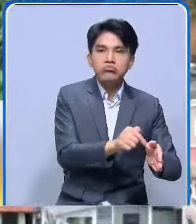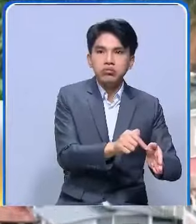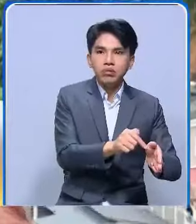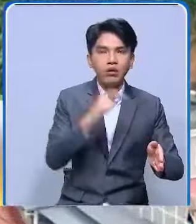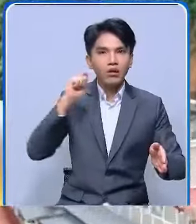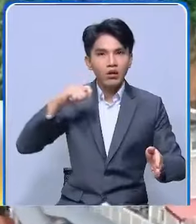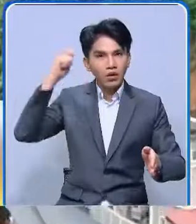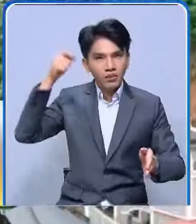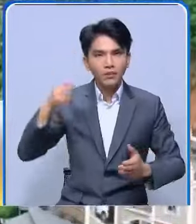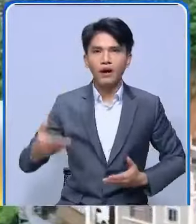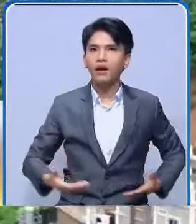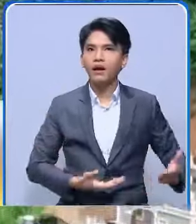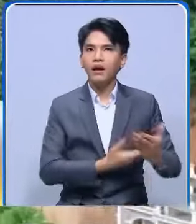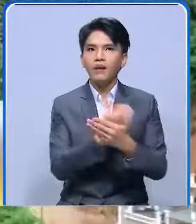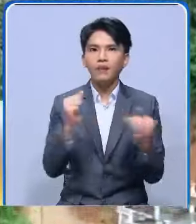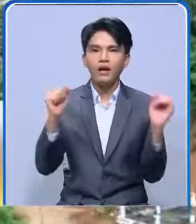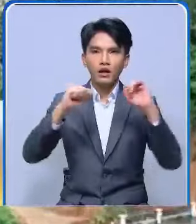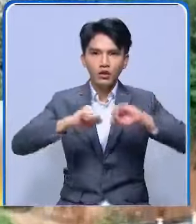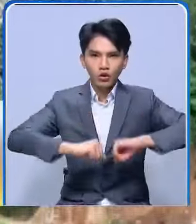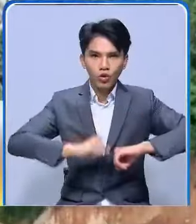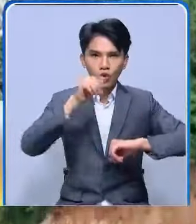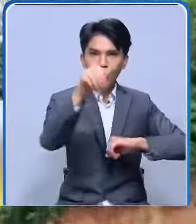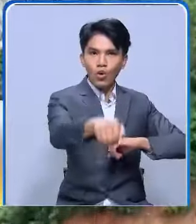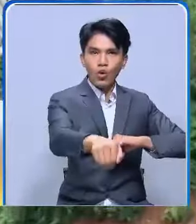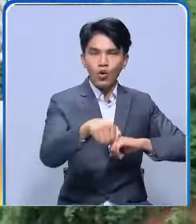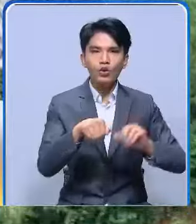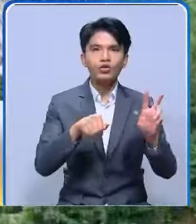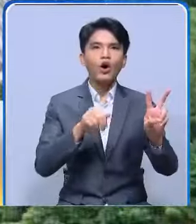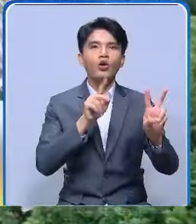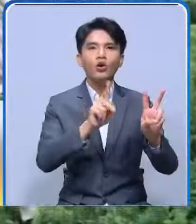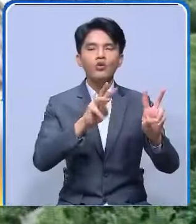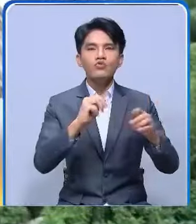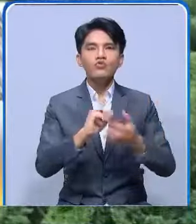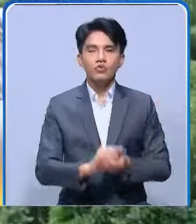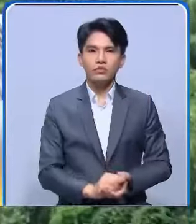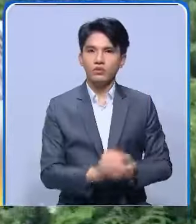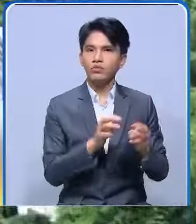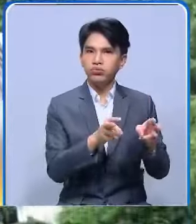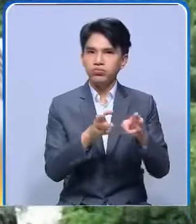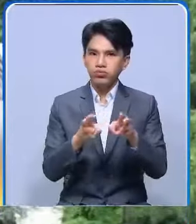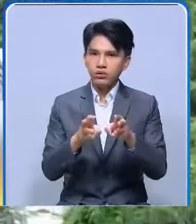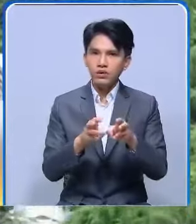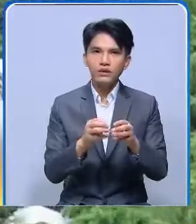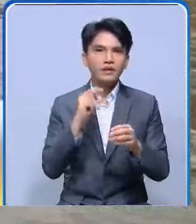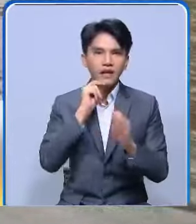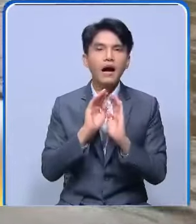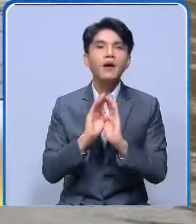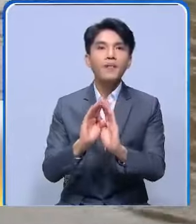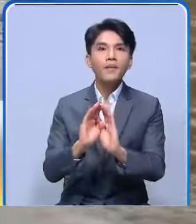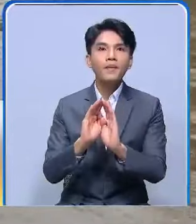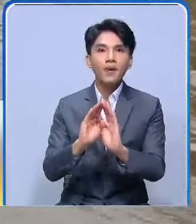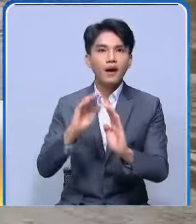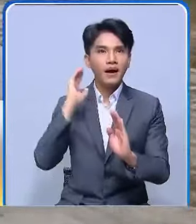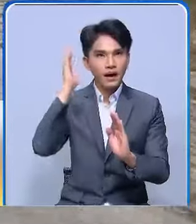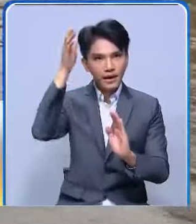าต้องใช้ข้อตกลงร่วมกันในการขุดลอกระยะทาง2กิโลเมตรและต้องหาพื้นที่ทำแก้มลิงด้วยเพื่อระบายน้ำในอนาคต